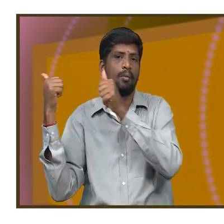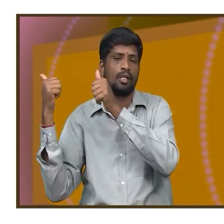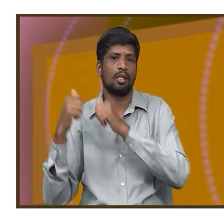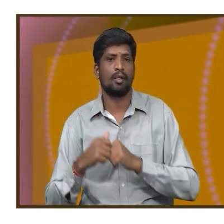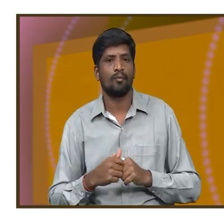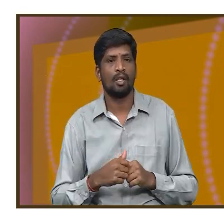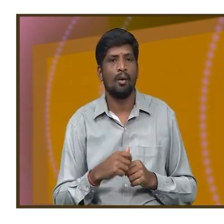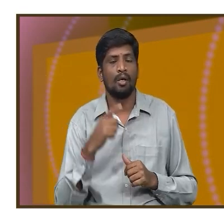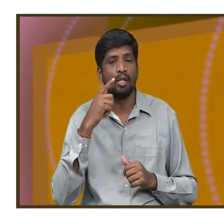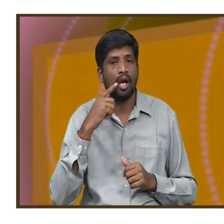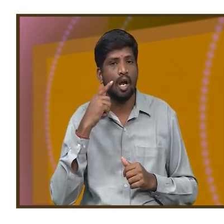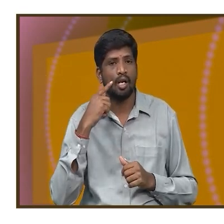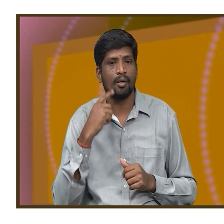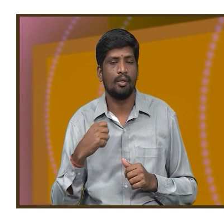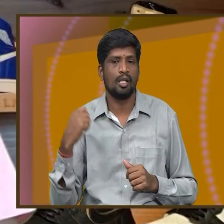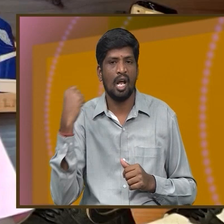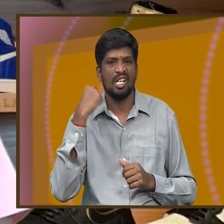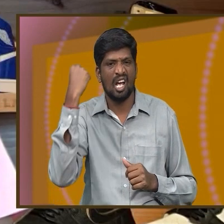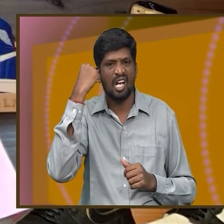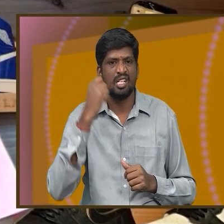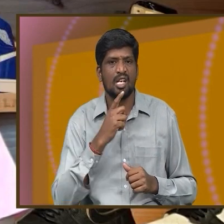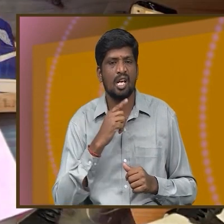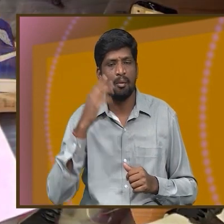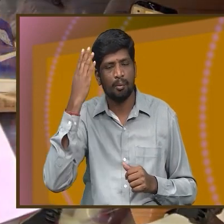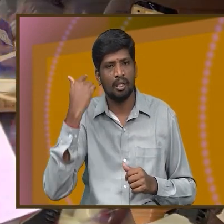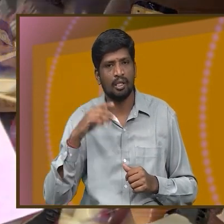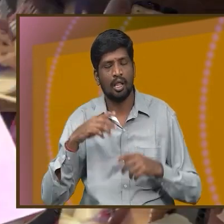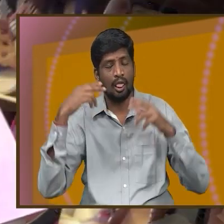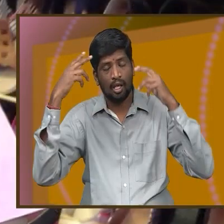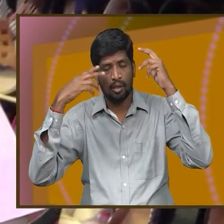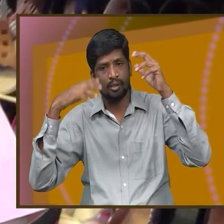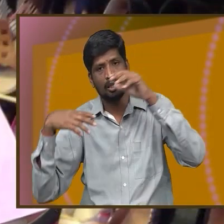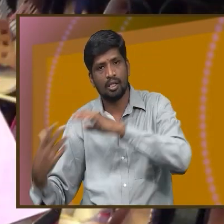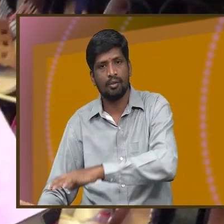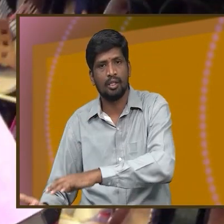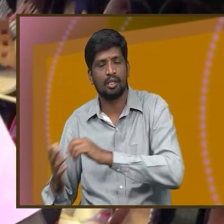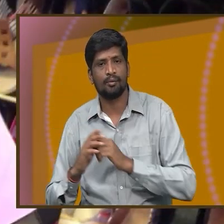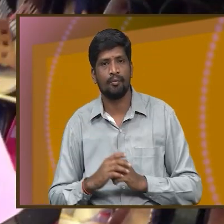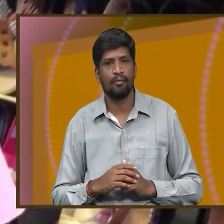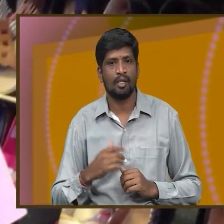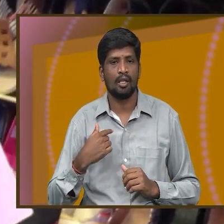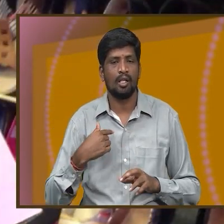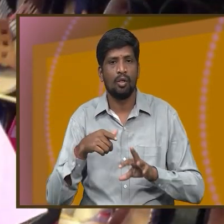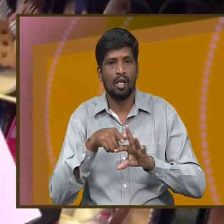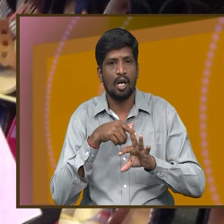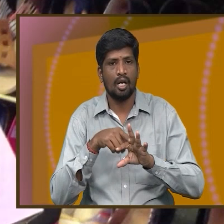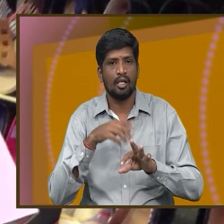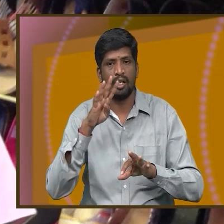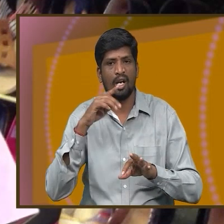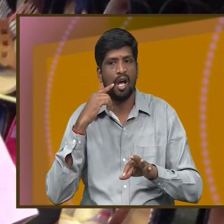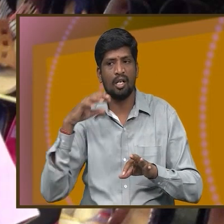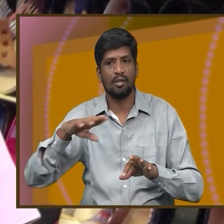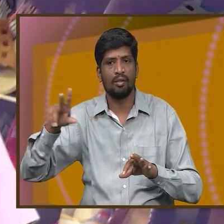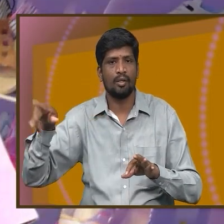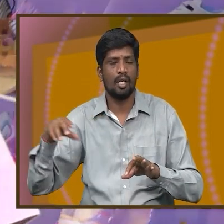மாரி வந்து பழத்தை தலையில் வைத்து அடித்த உடனே கீழே விழுந்து மயங்கிட்டார். தன்னுடைய காலனியை வந்து அவங்க என்ன செய்ய முடியல, அவங்களால்